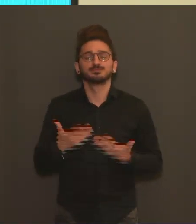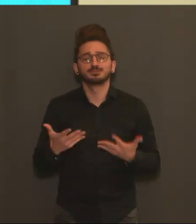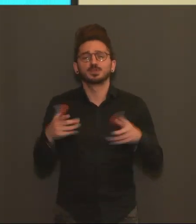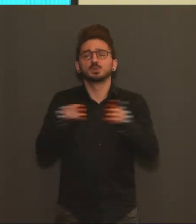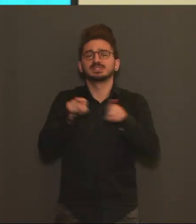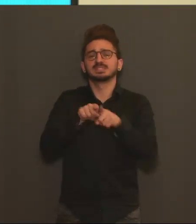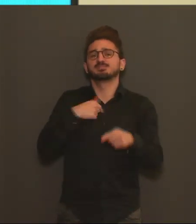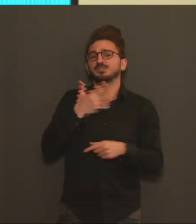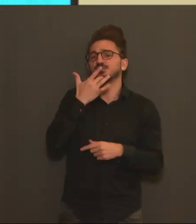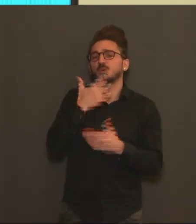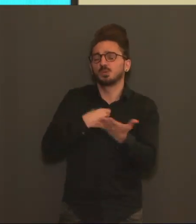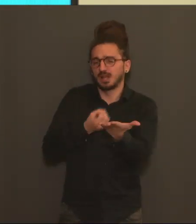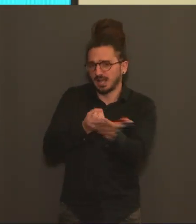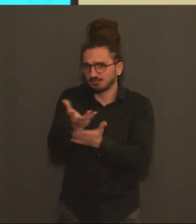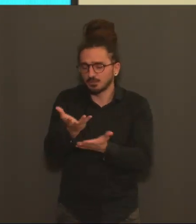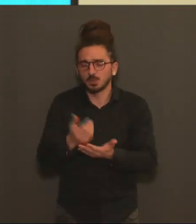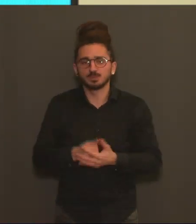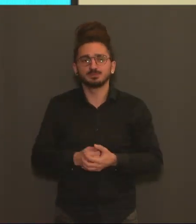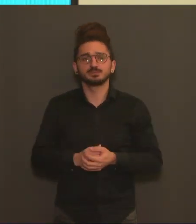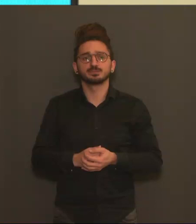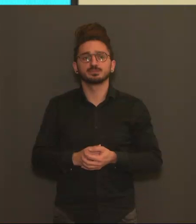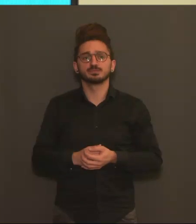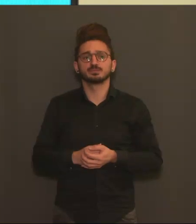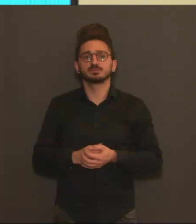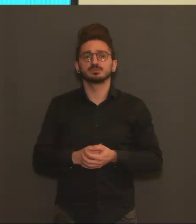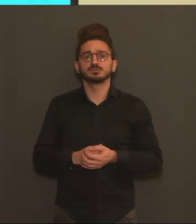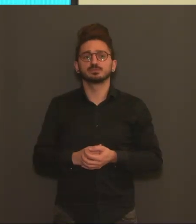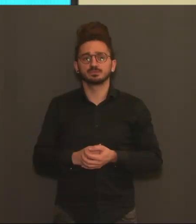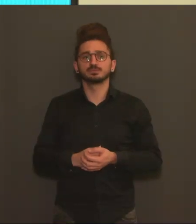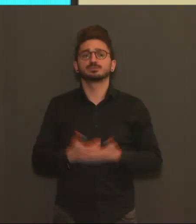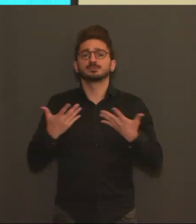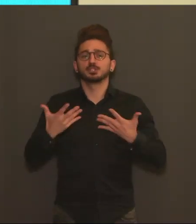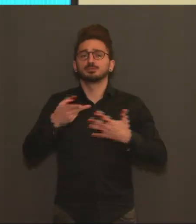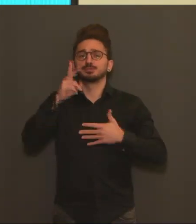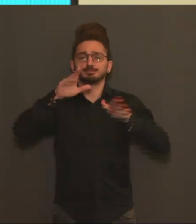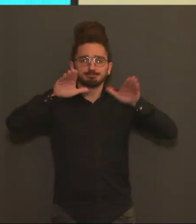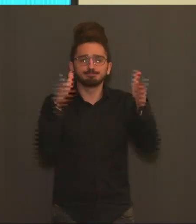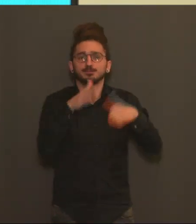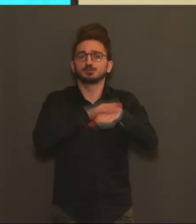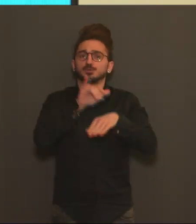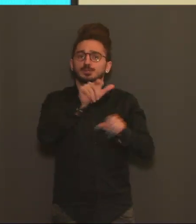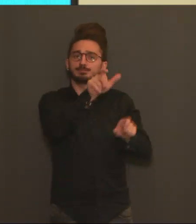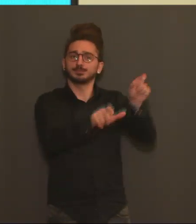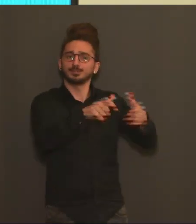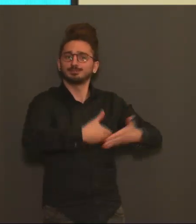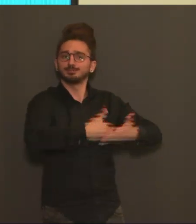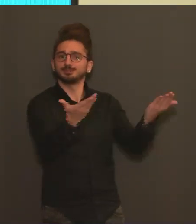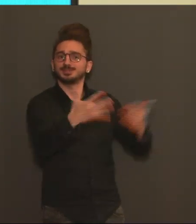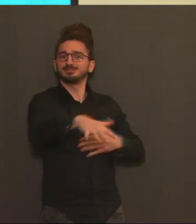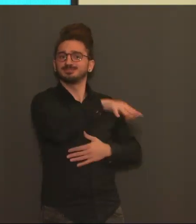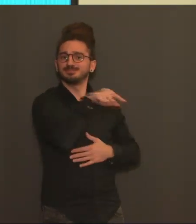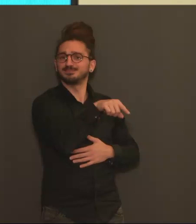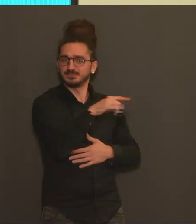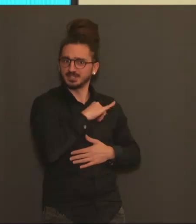concernant l'étendue de la protection de la population par l'acquisition d'anticorps liés à l'infection naturelle, donc